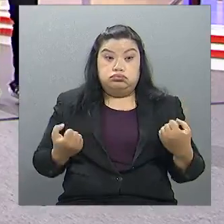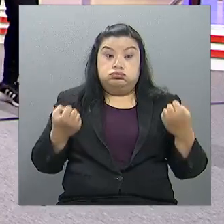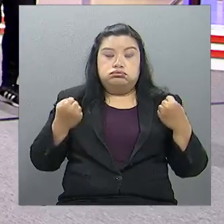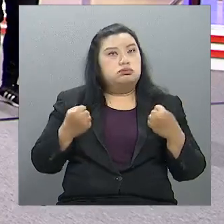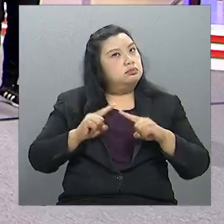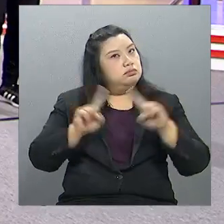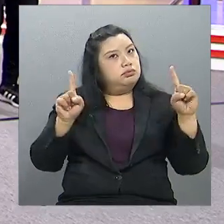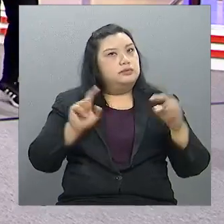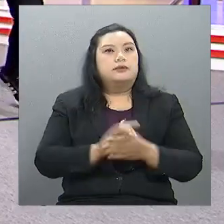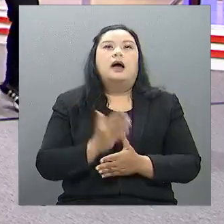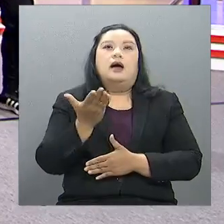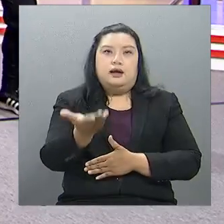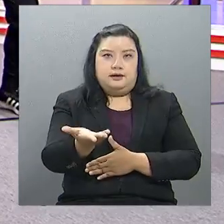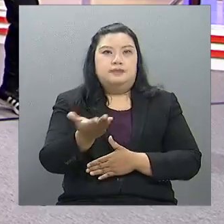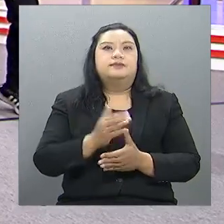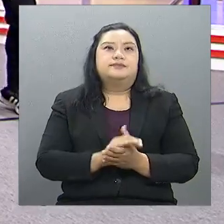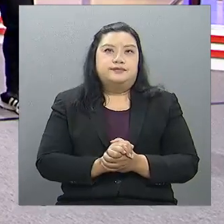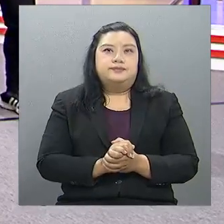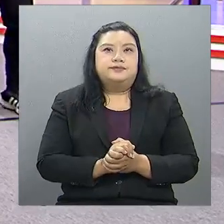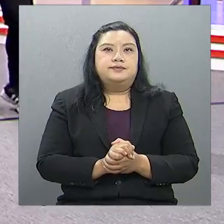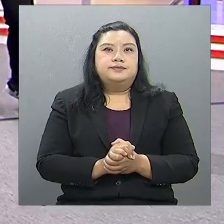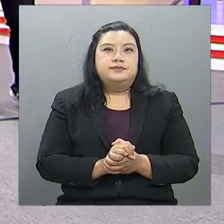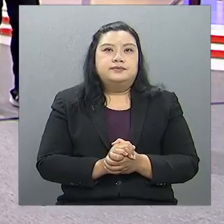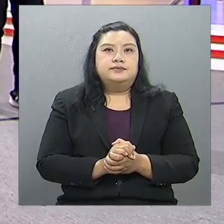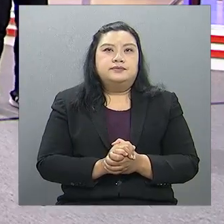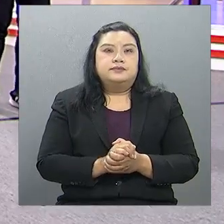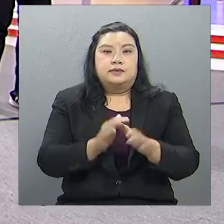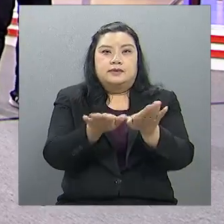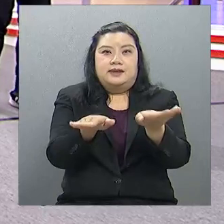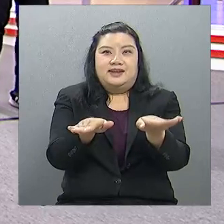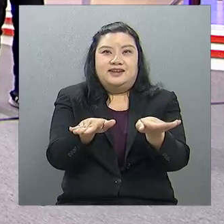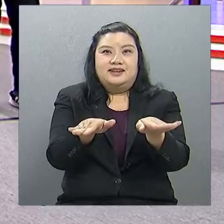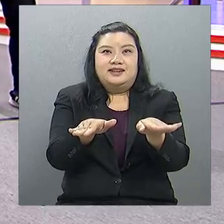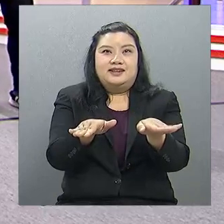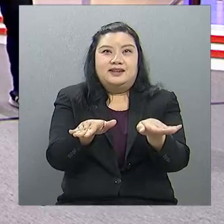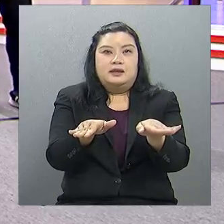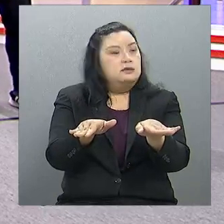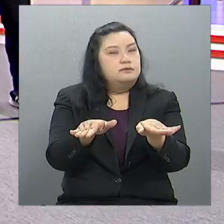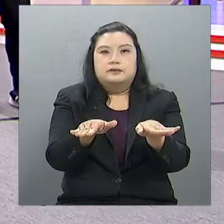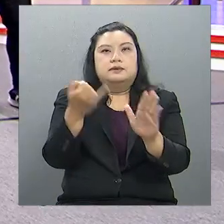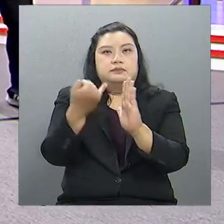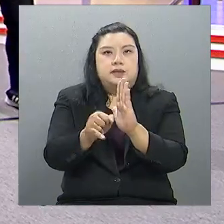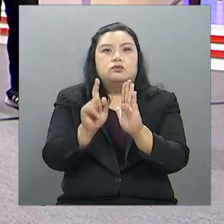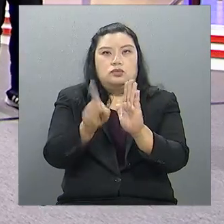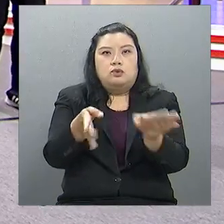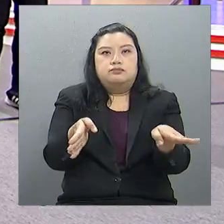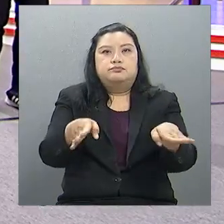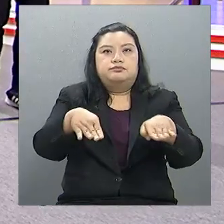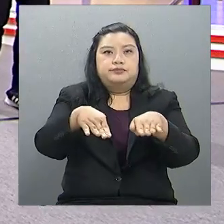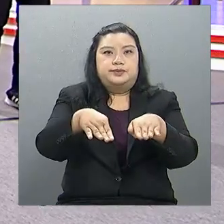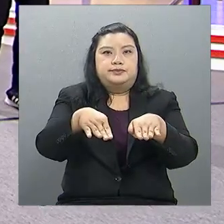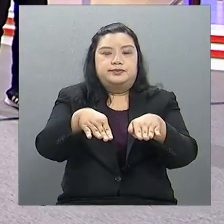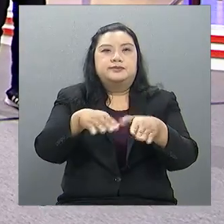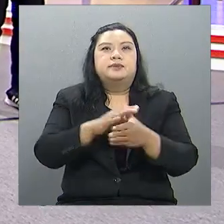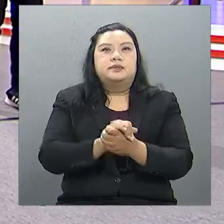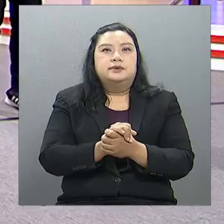สน้nพาเทนอยถ wszyscy เจ้าแล้ทล